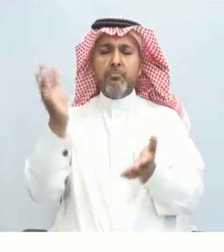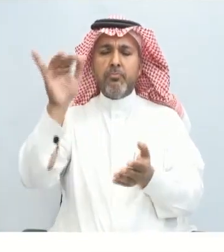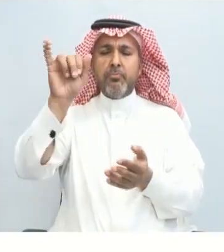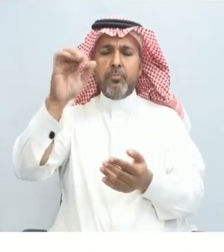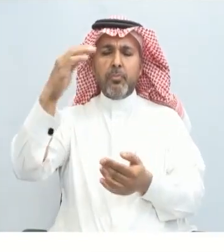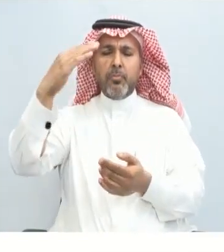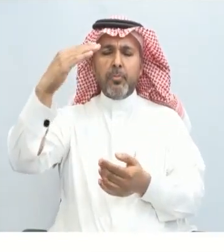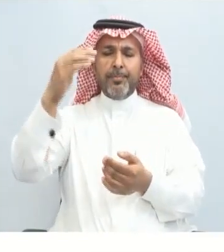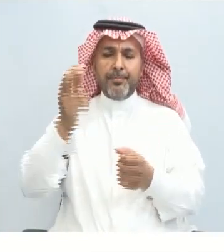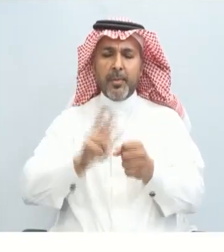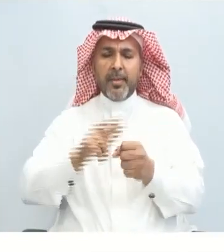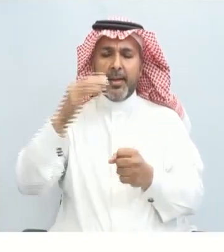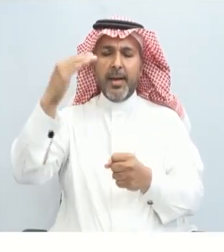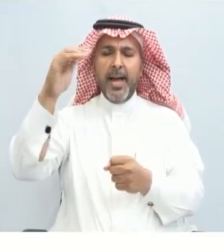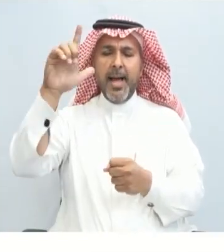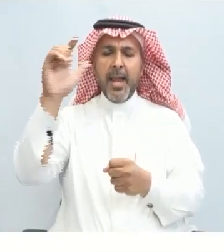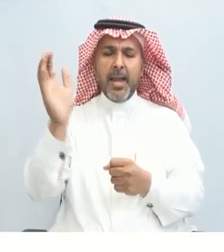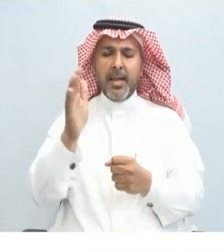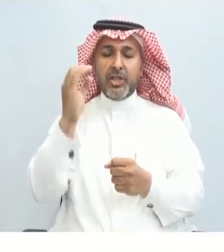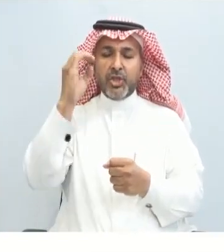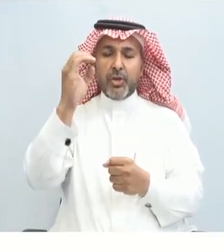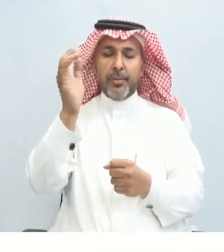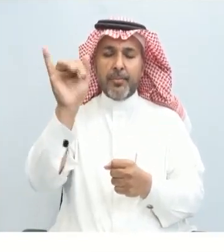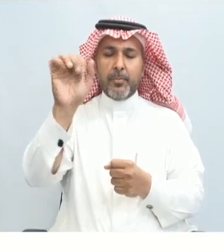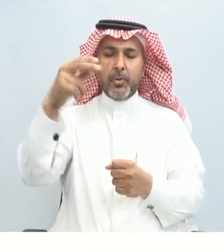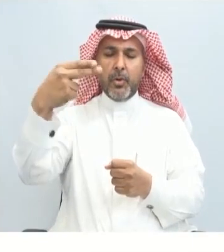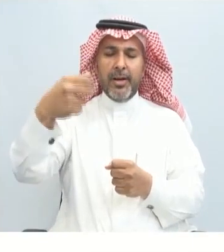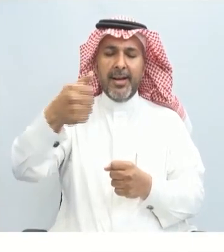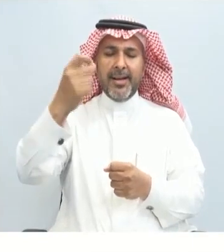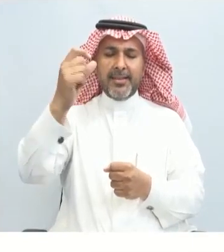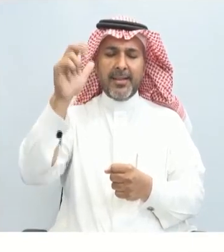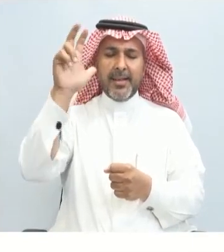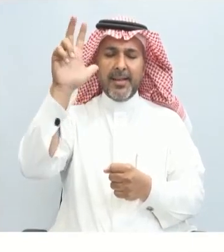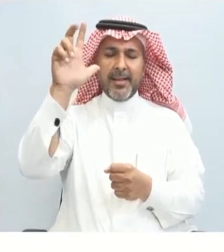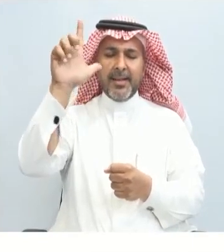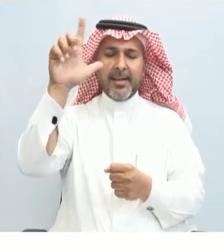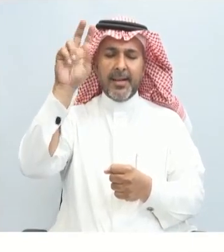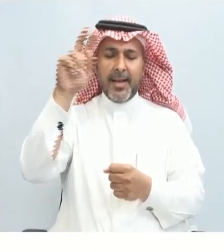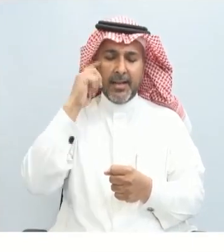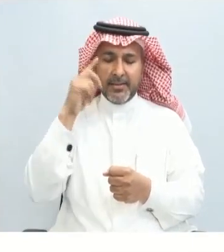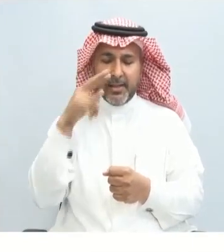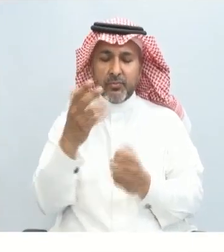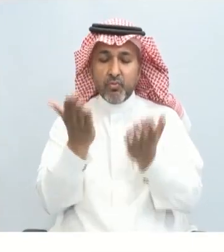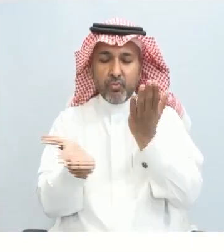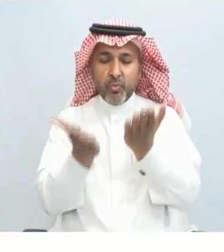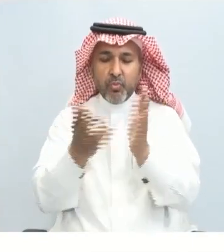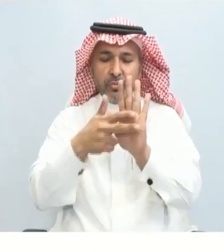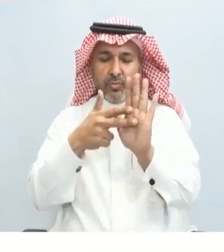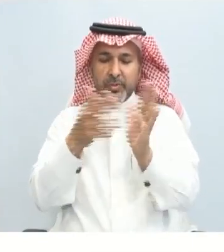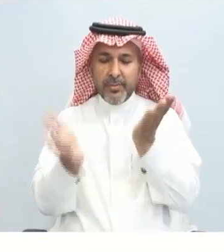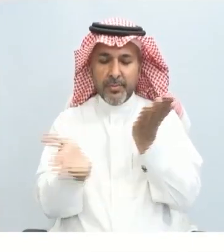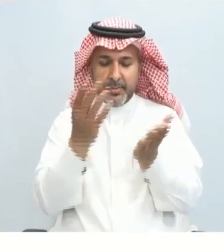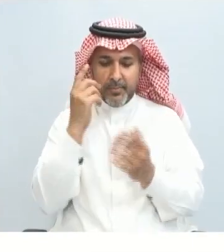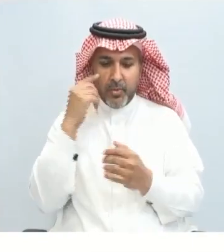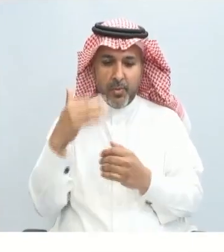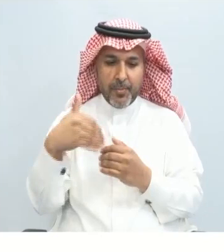اللوغاريتم اللي هو بالتحويل الى الصوره الاسيه ثم سنتكلم عن حل معادلات باستعمال خاصيه الضرب في اللوغاريتمات